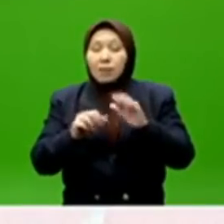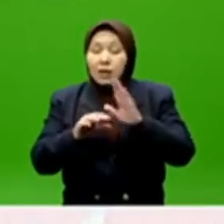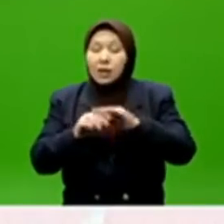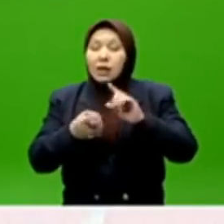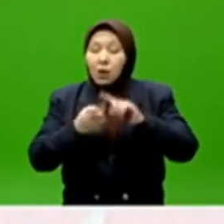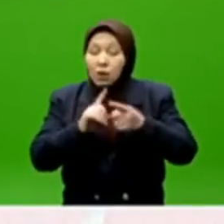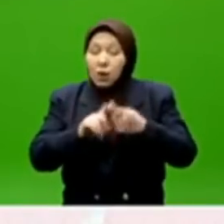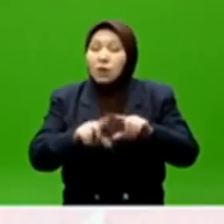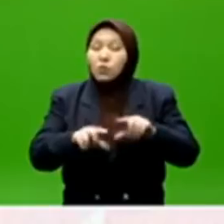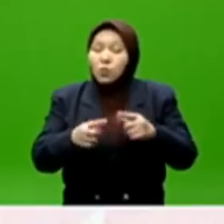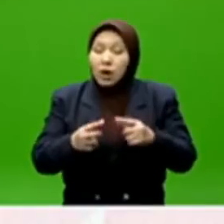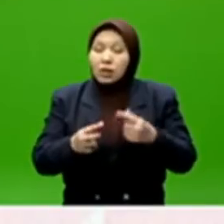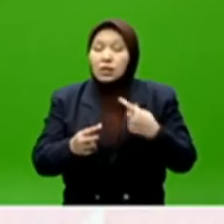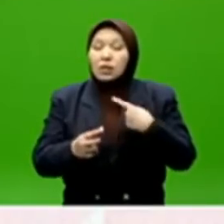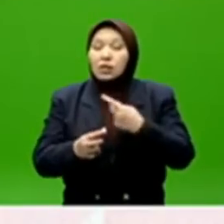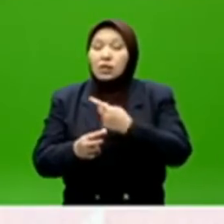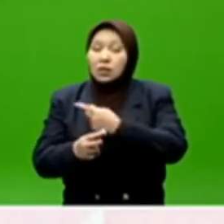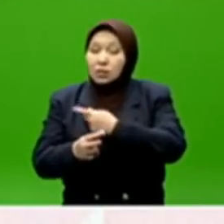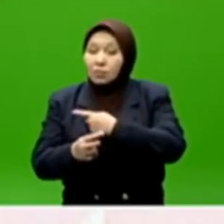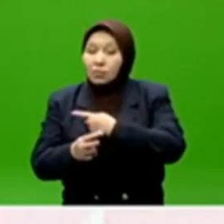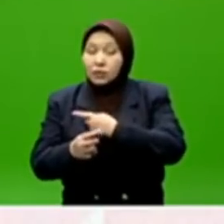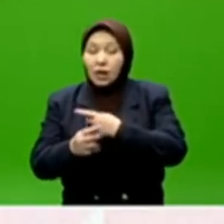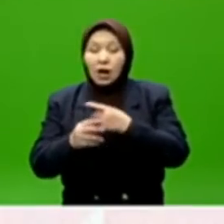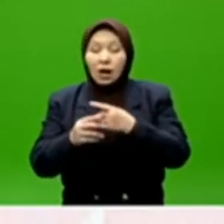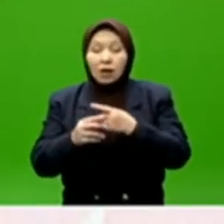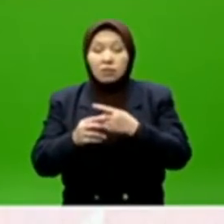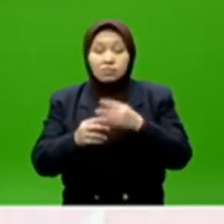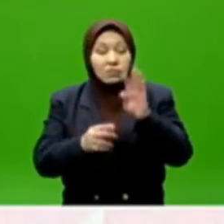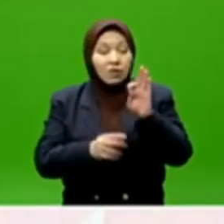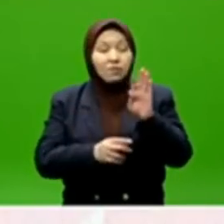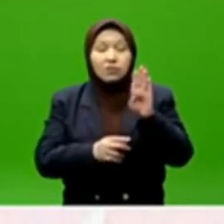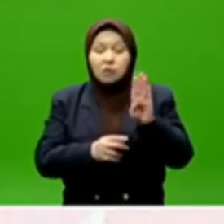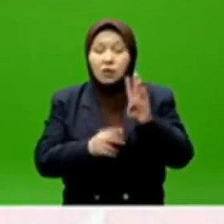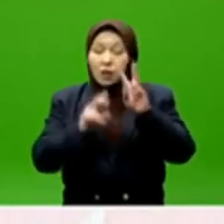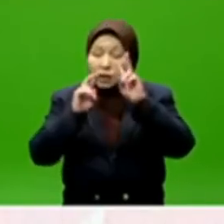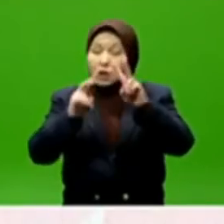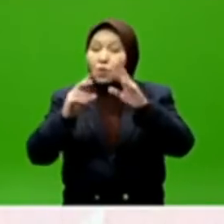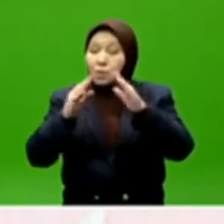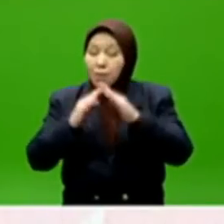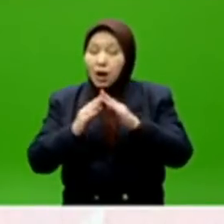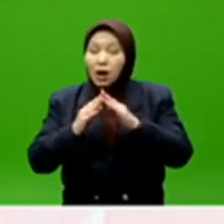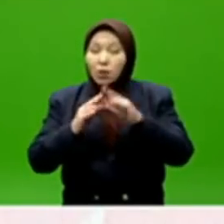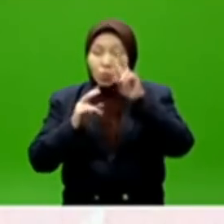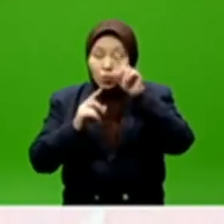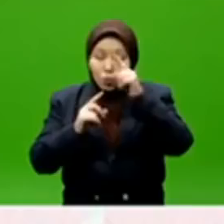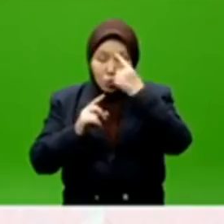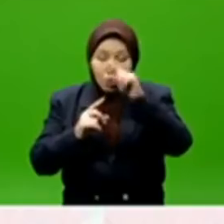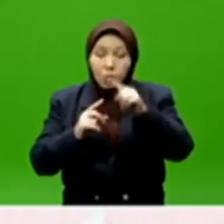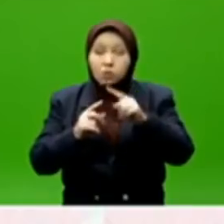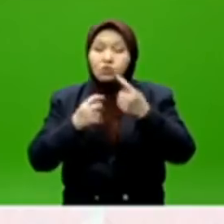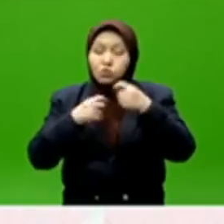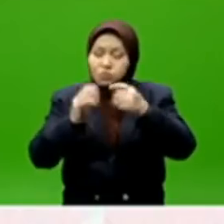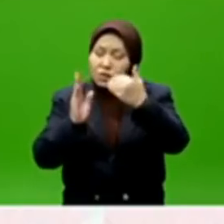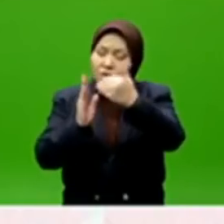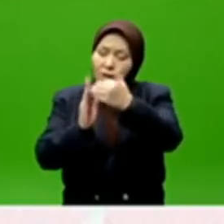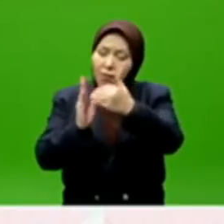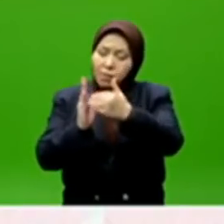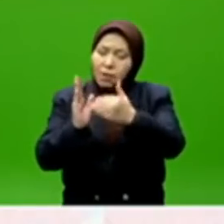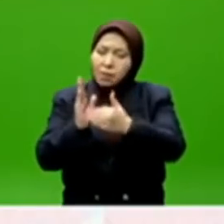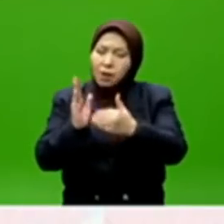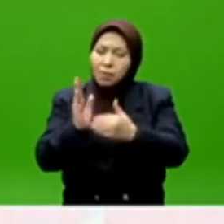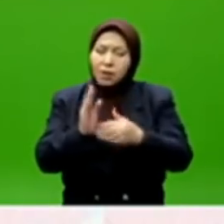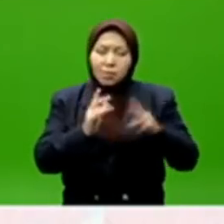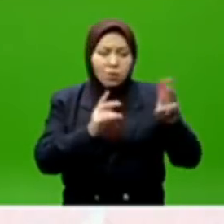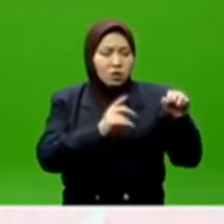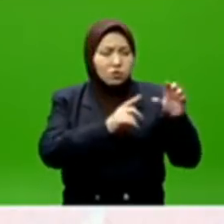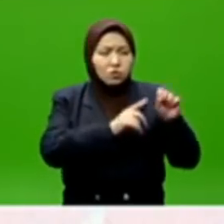Al-Quran di ruangan Facebook ataupun penonton kita di rumah yang menyaksikan untuk cuba senaraikan dalam halaman